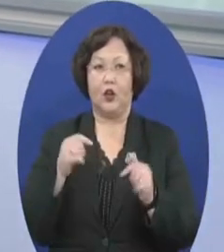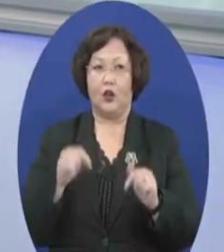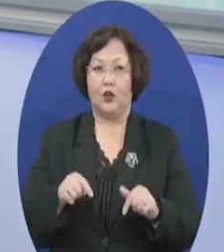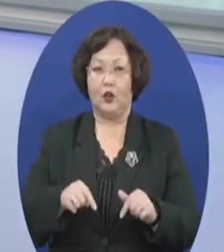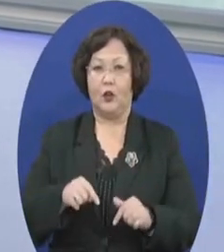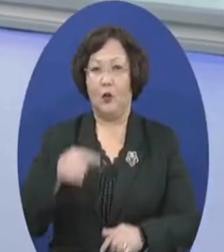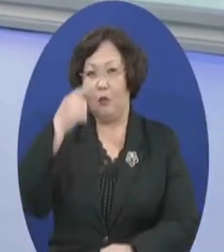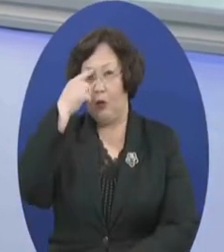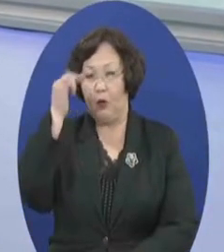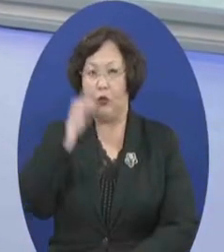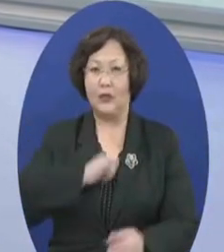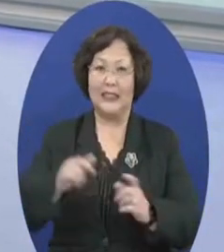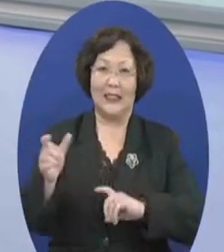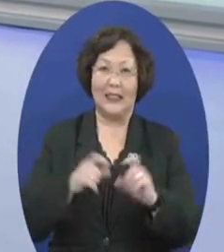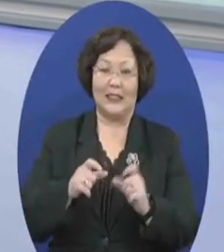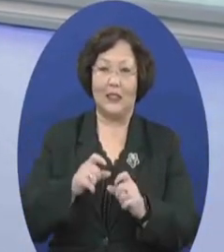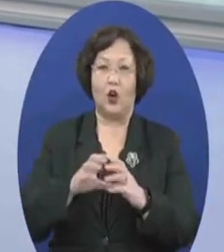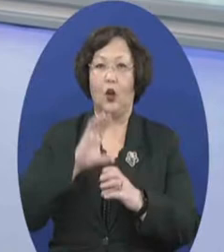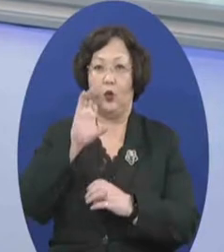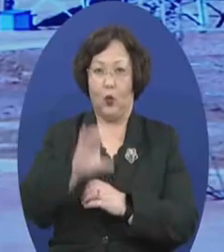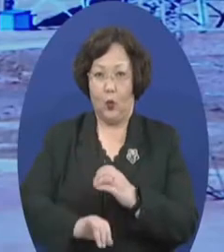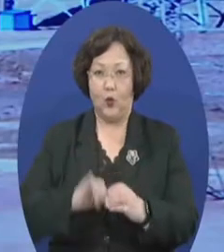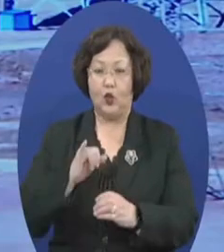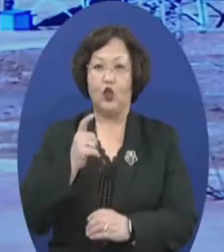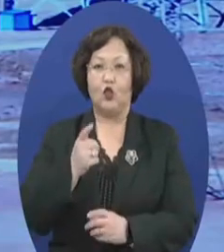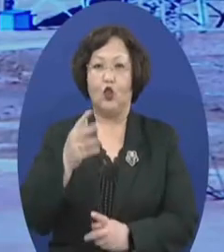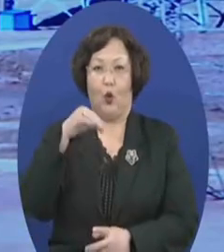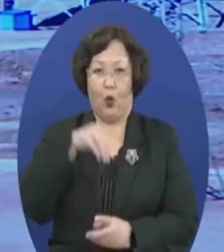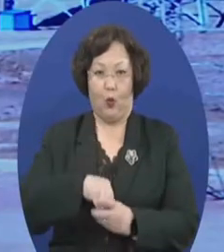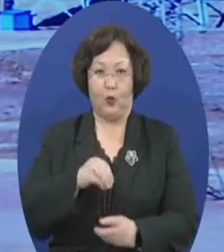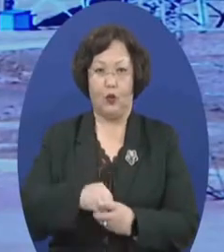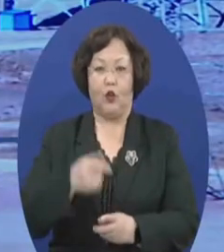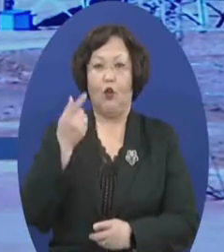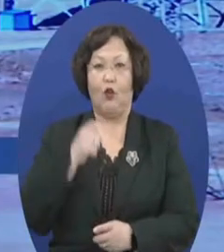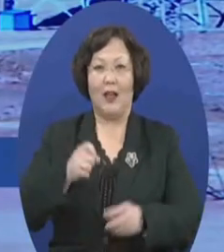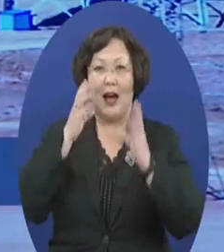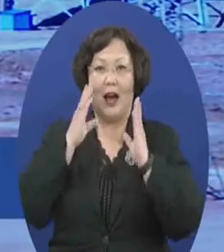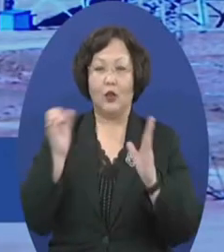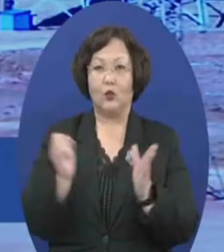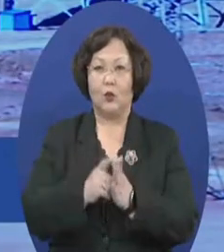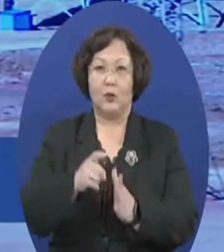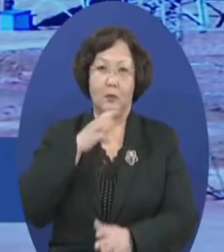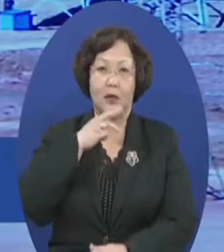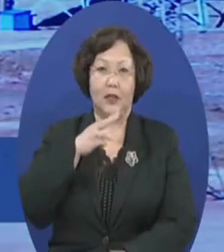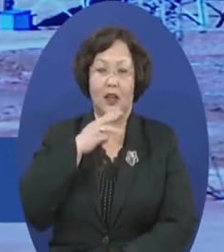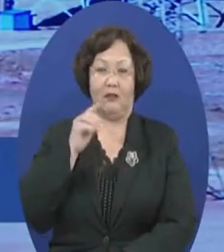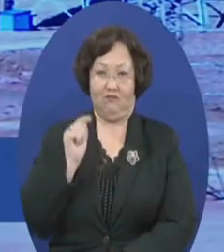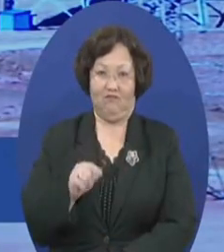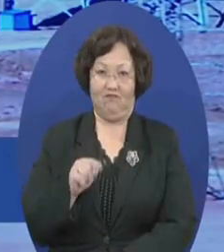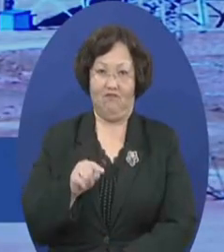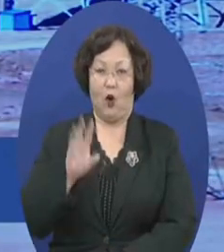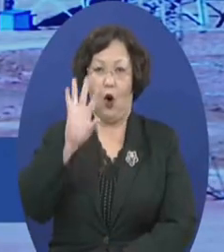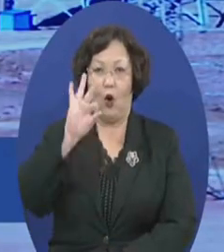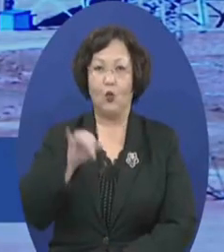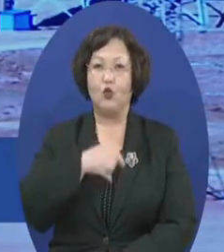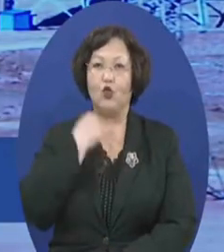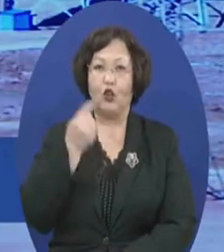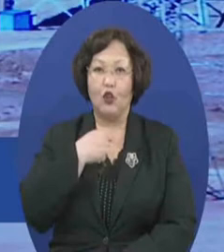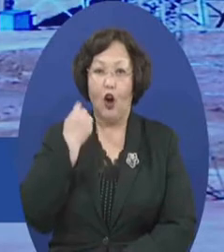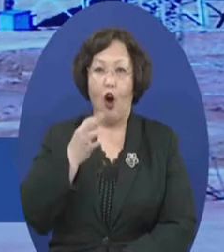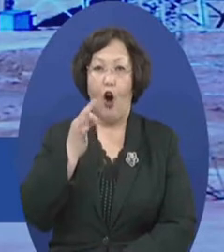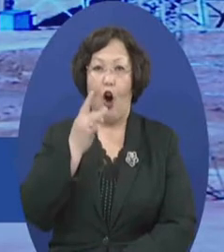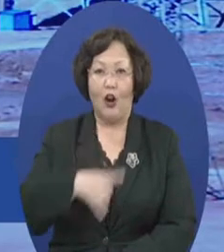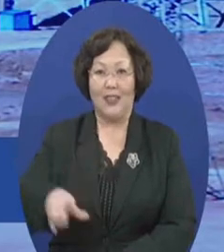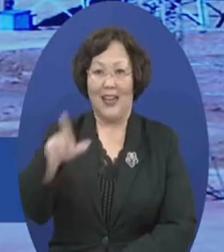харахгүй өнөөдөр Монгол улсын эдийн засаг төдийгөө олон улсын одоо хөрөнгө оруулагчдын хамгийн гол анхаарал татж байгаа мэдээлэл энэ байлаа. Оюут толгойн орд